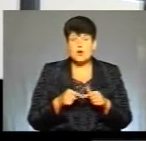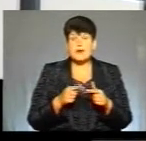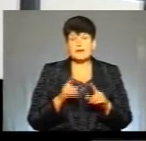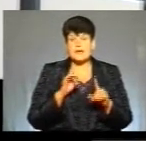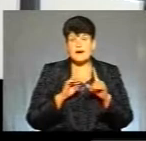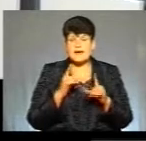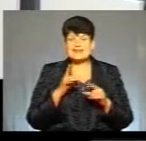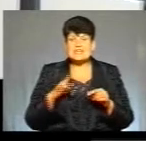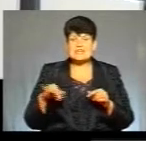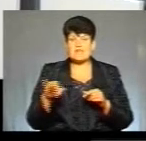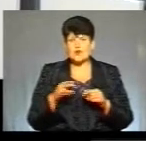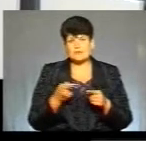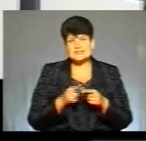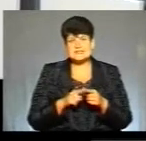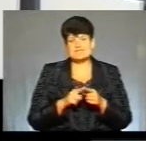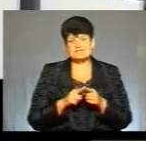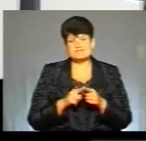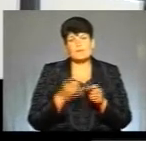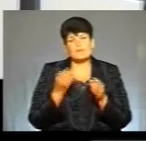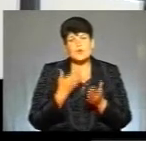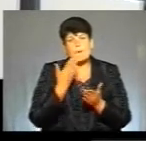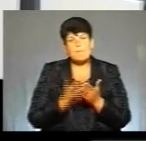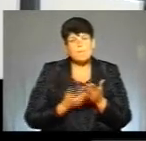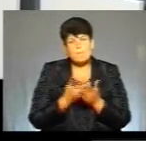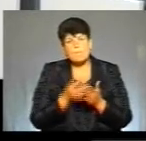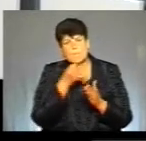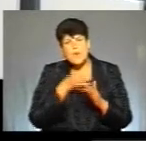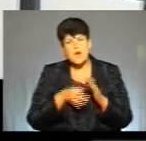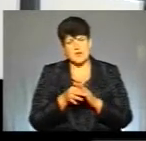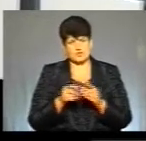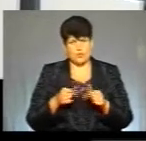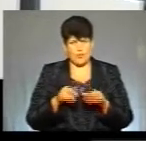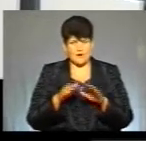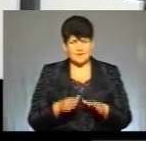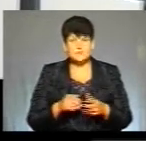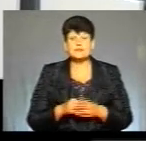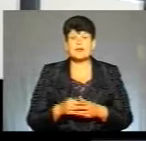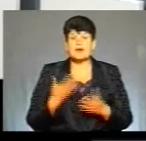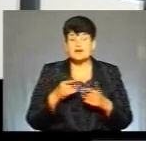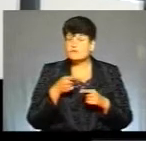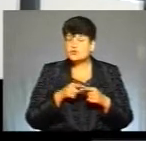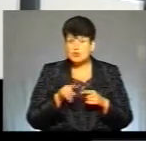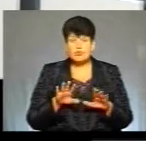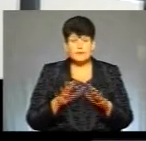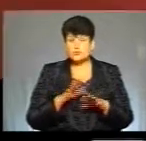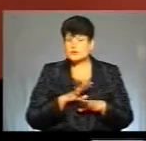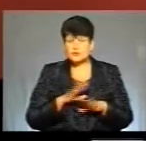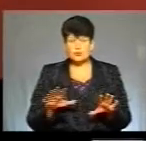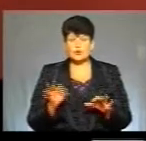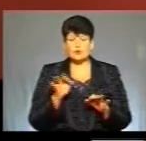його діяльність носить такий дещо, до речі, консультативний характер. Проте в цьому випадку не йшлося про те, що